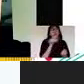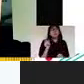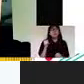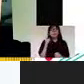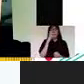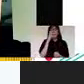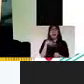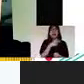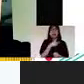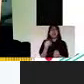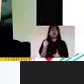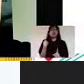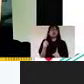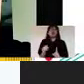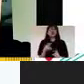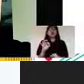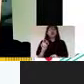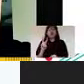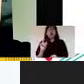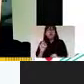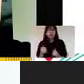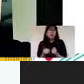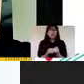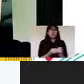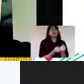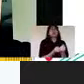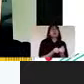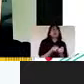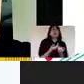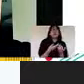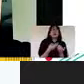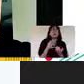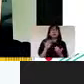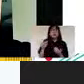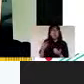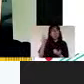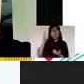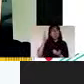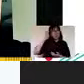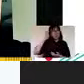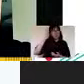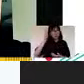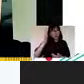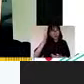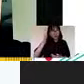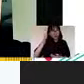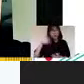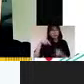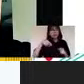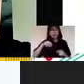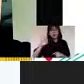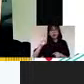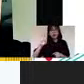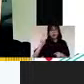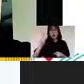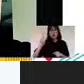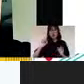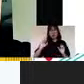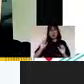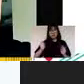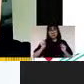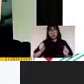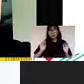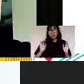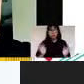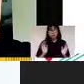mendukung program ini. Di kuartal 1 tahun depan, OVO sekarang sedang mempersiapkan diri. Kami sedang